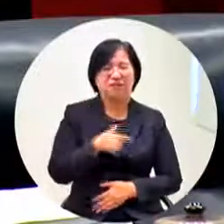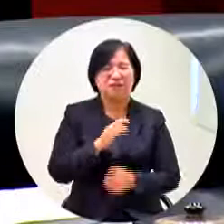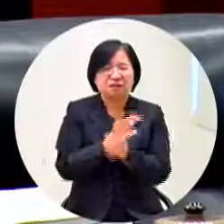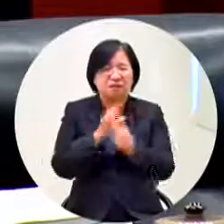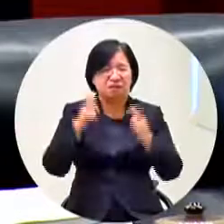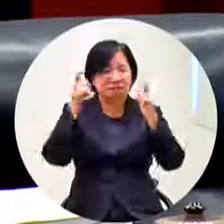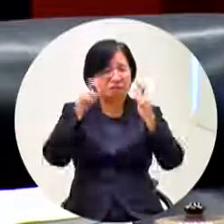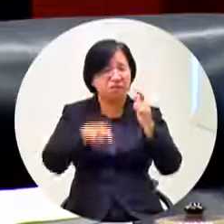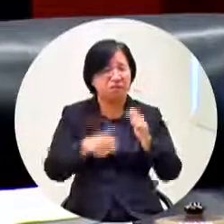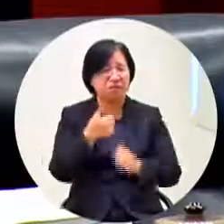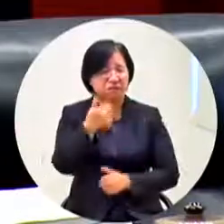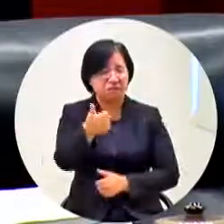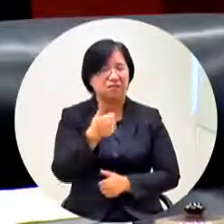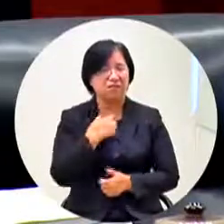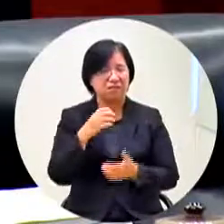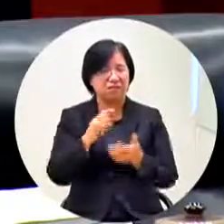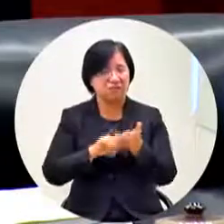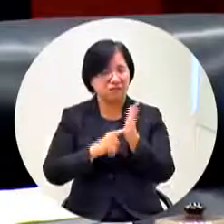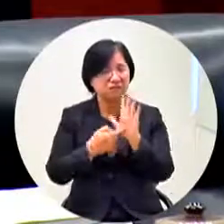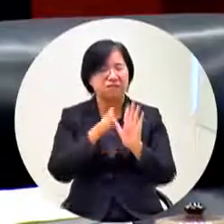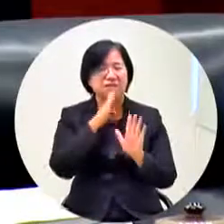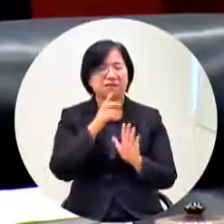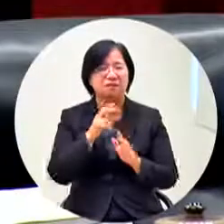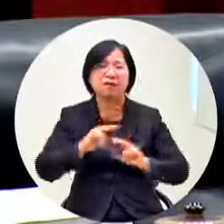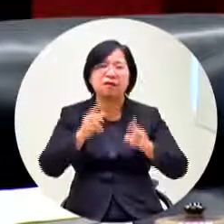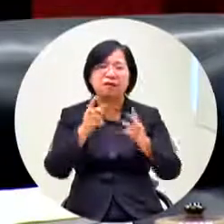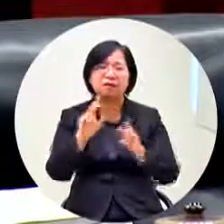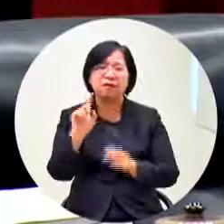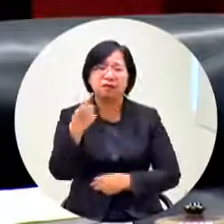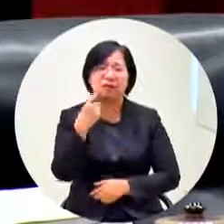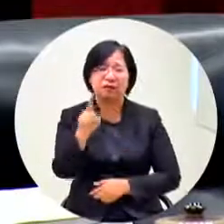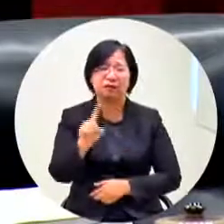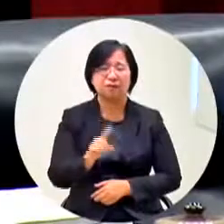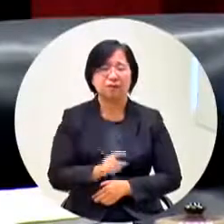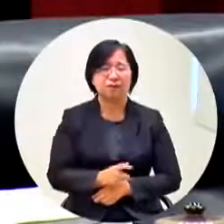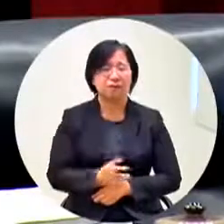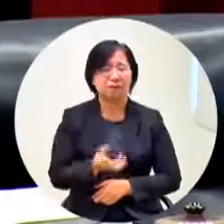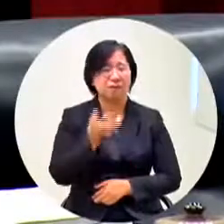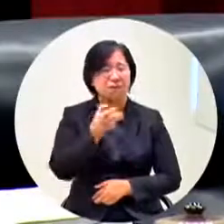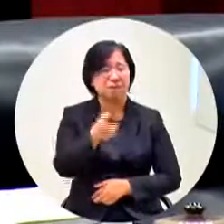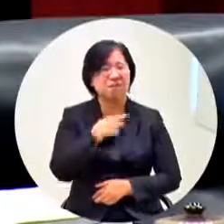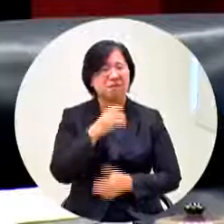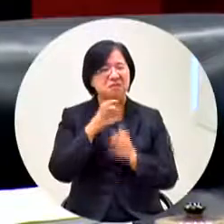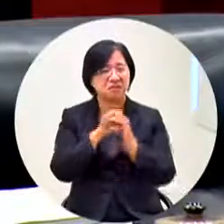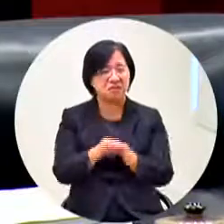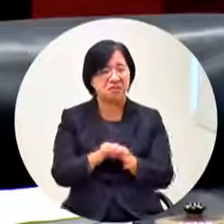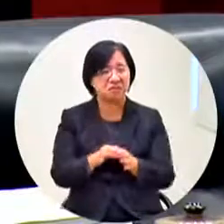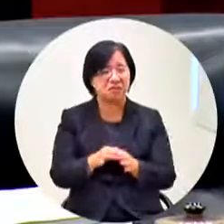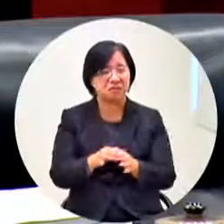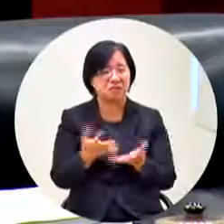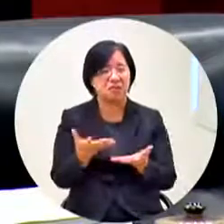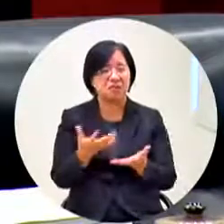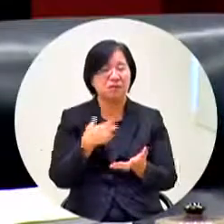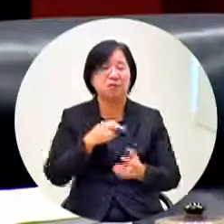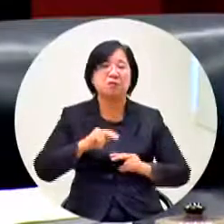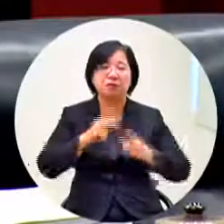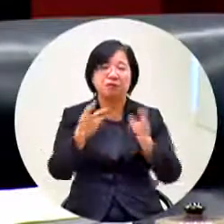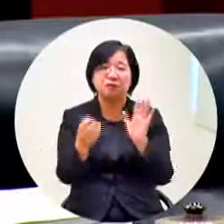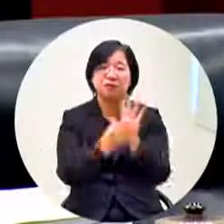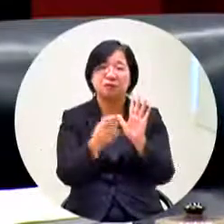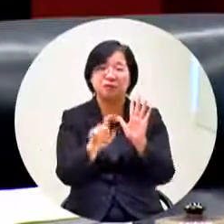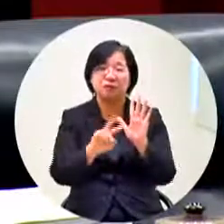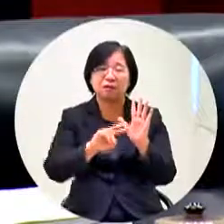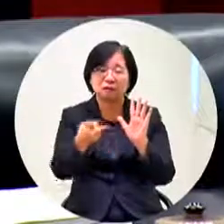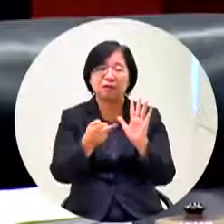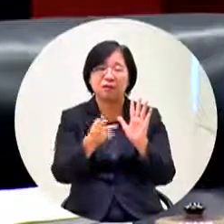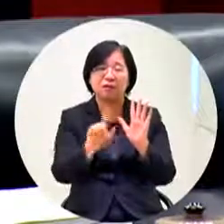好的一个象征，为什么要去改它？刚刚你们说你们政策是延续性的，那既然延续性，为什么要去改这个东西？你等下